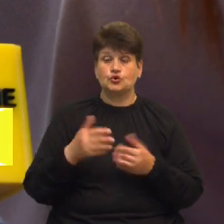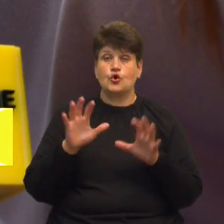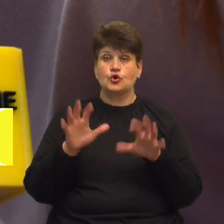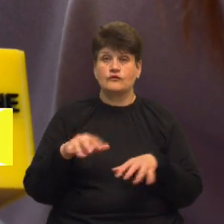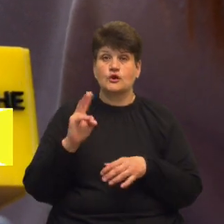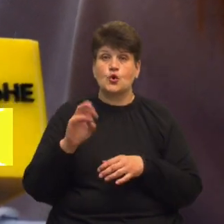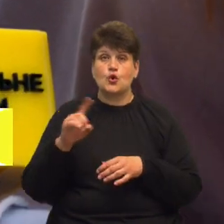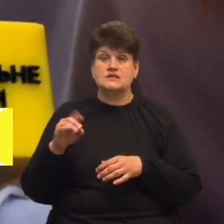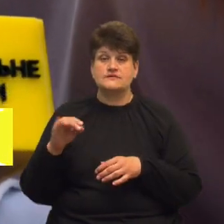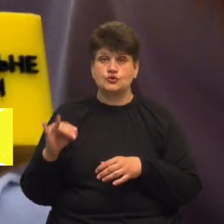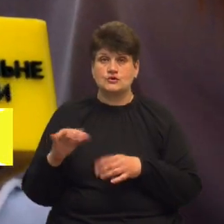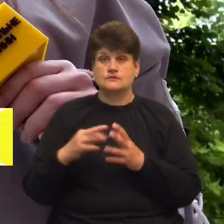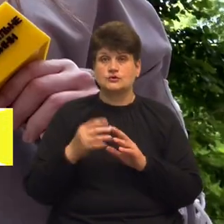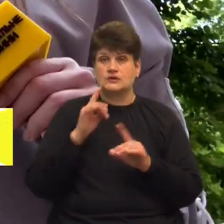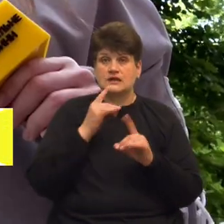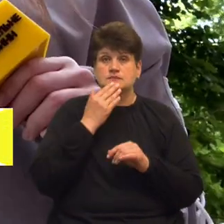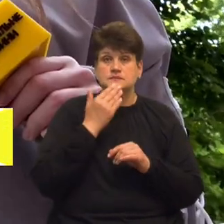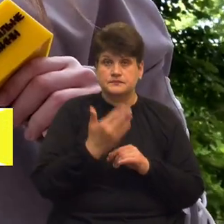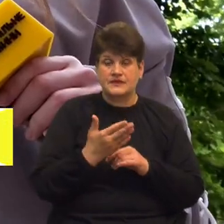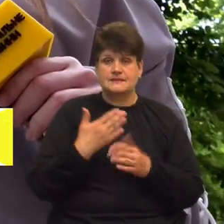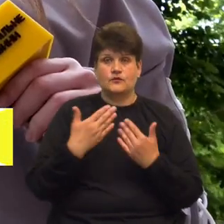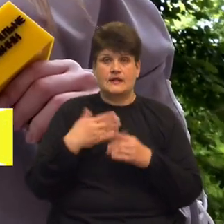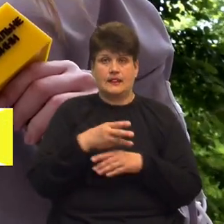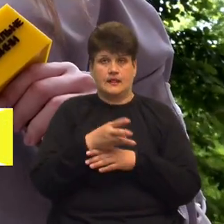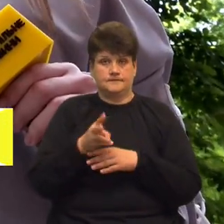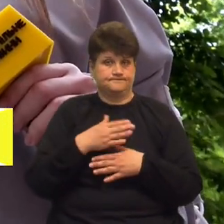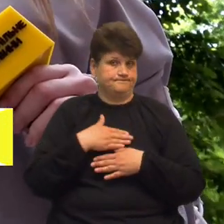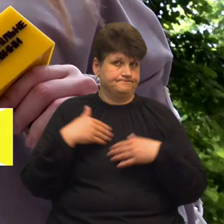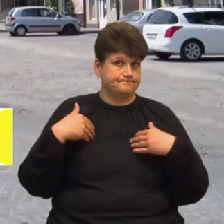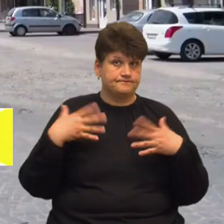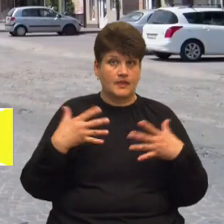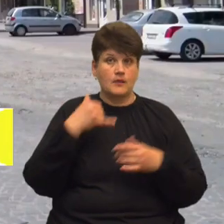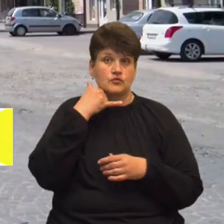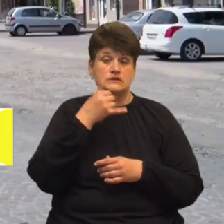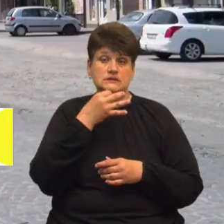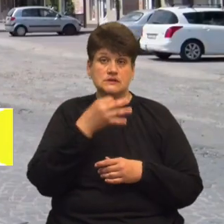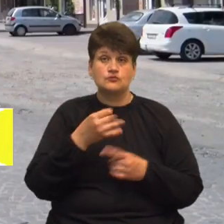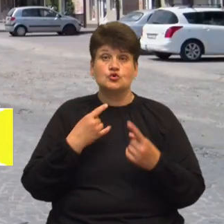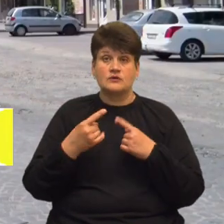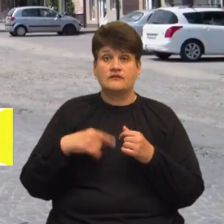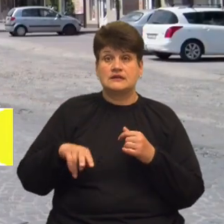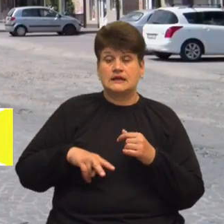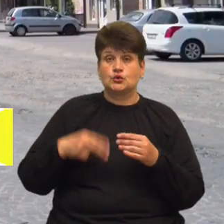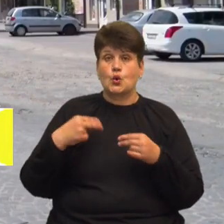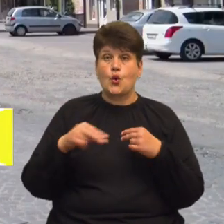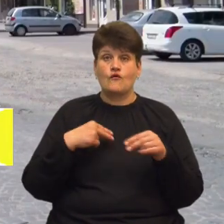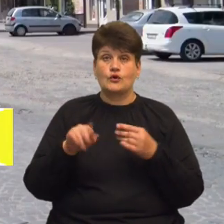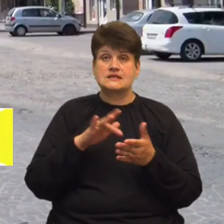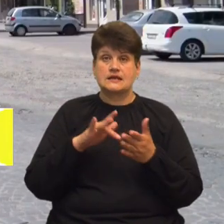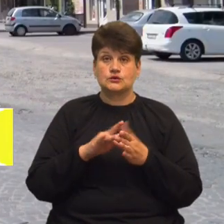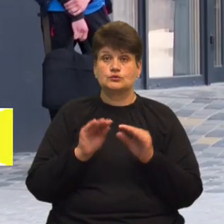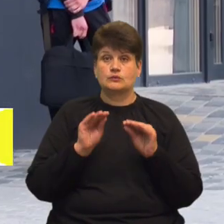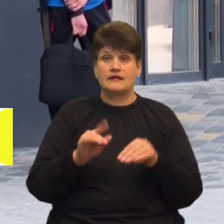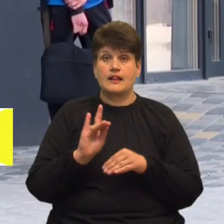селищної ради Сергія Доболюка. Спілкуватися на камеру він відмовився. Телефоном повідомив, що розмовляв з директором торгового центру щодо встановлення лавок